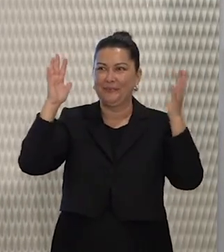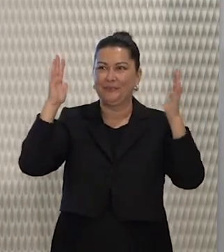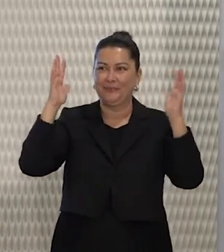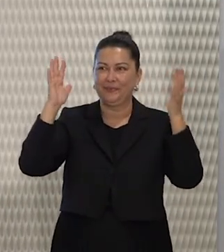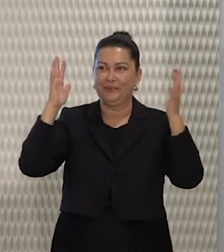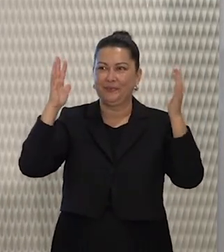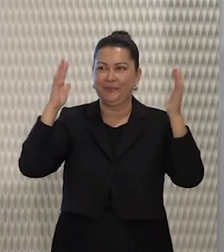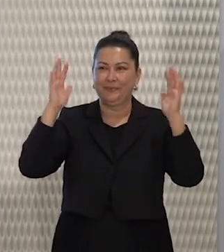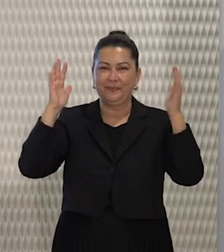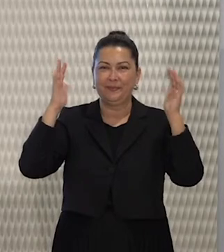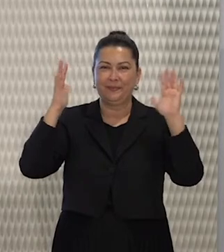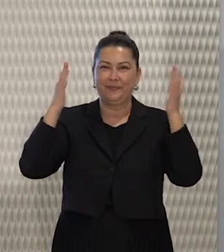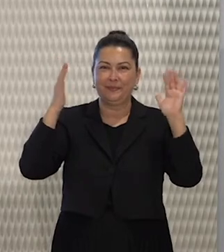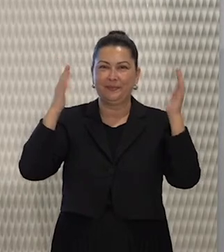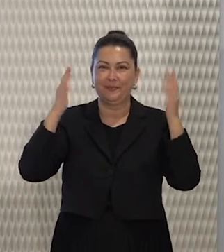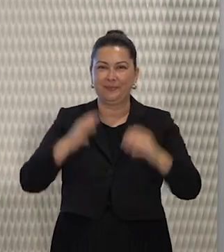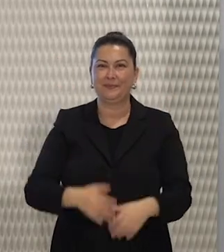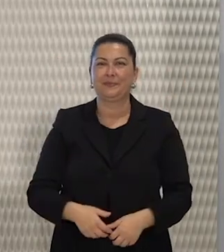Danke, Liam.